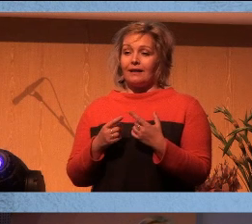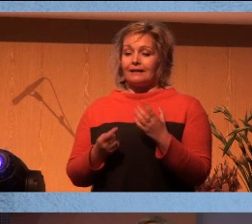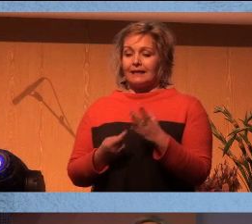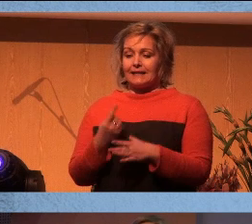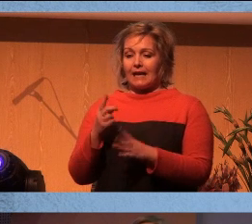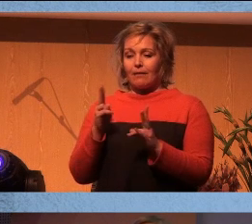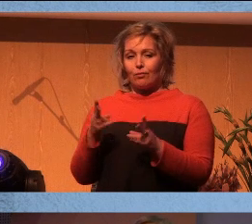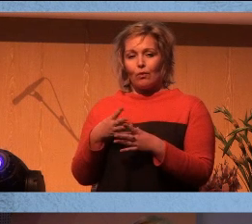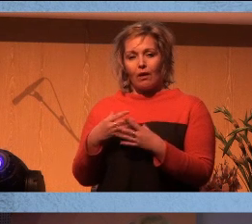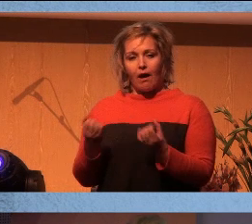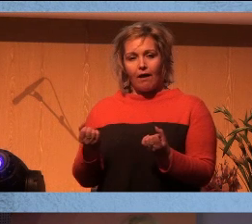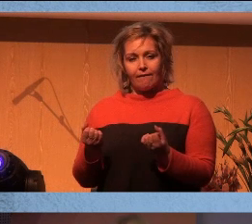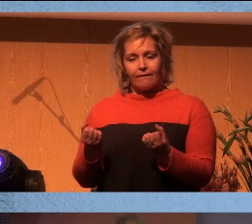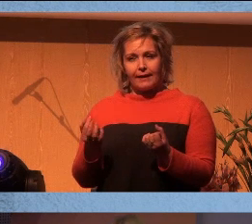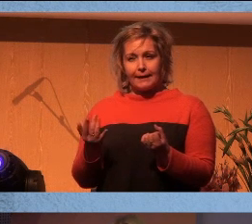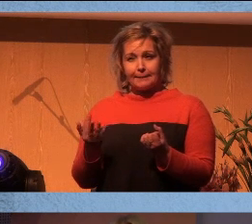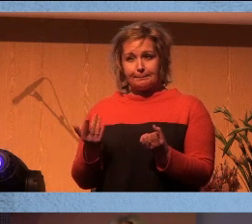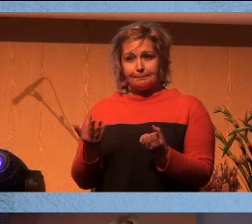det bruk av